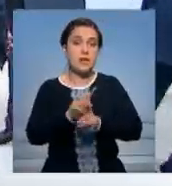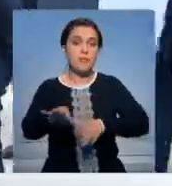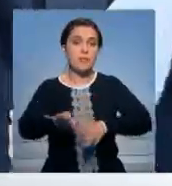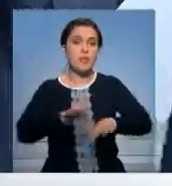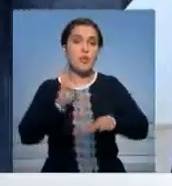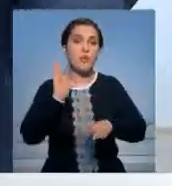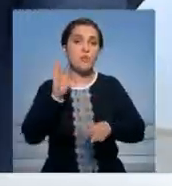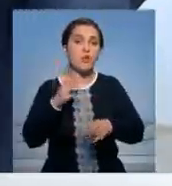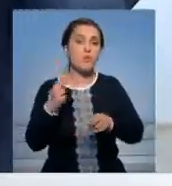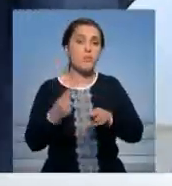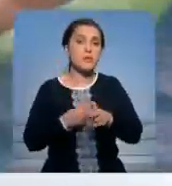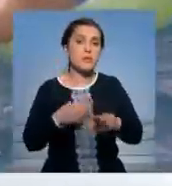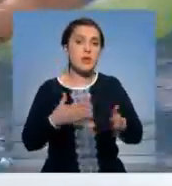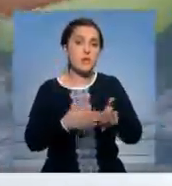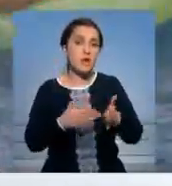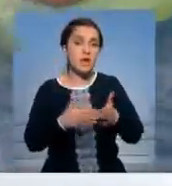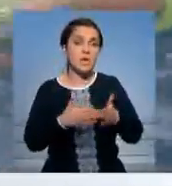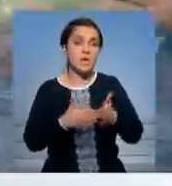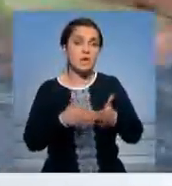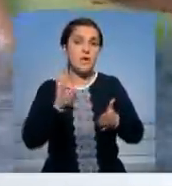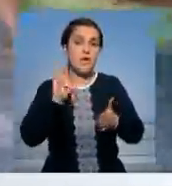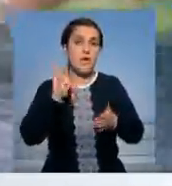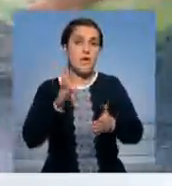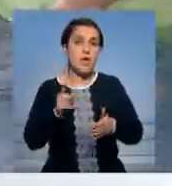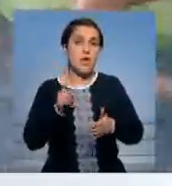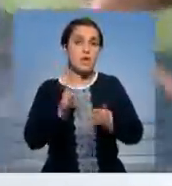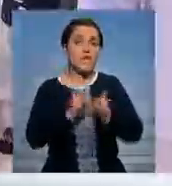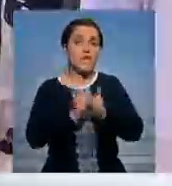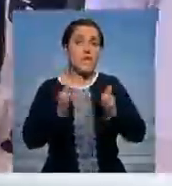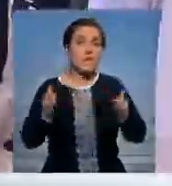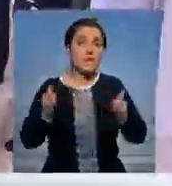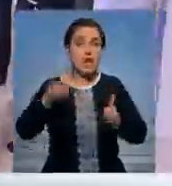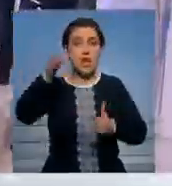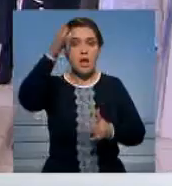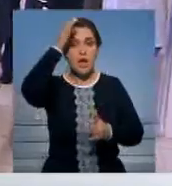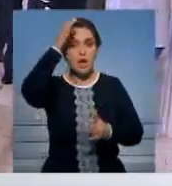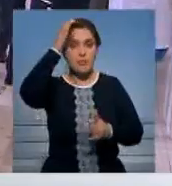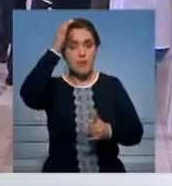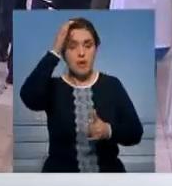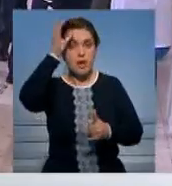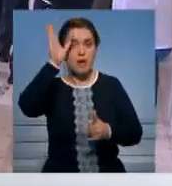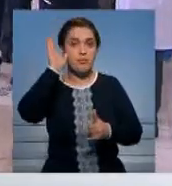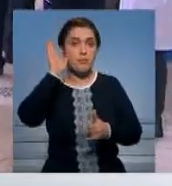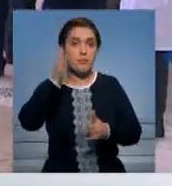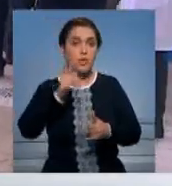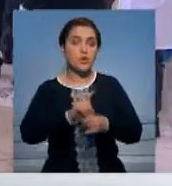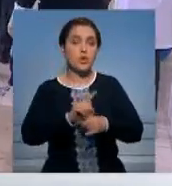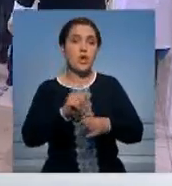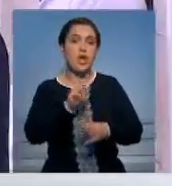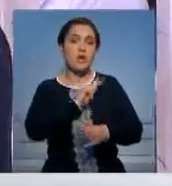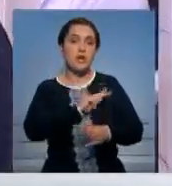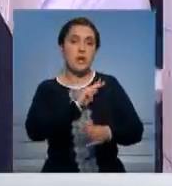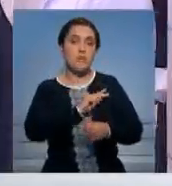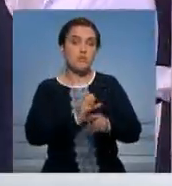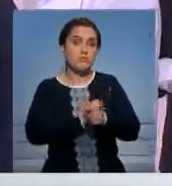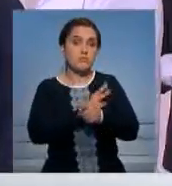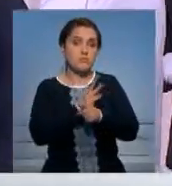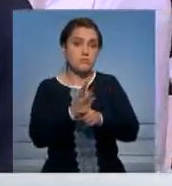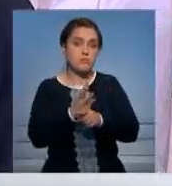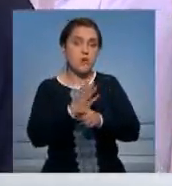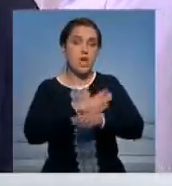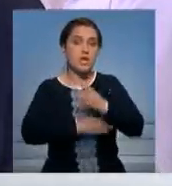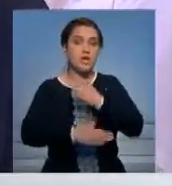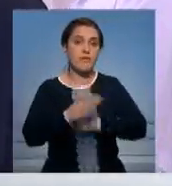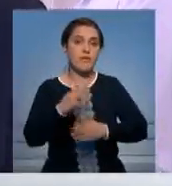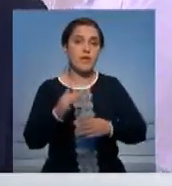действующий проект «Будущее без барьеров». Акцент будет сделан на развитии инклюзивного образования, устранении сложностей при трудоустройстве людей с